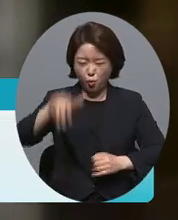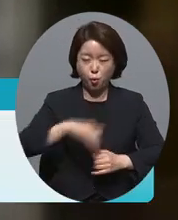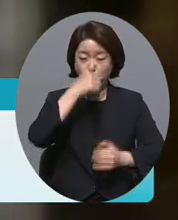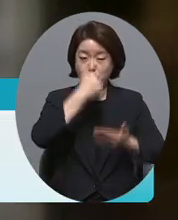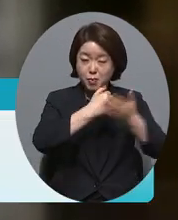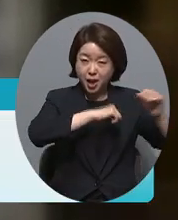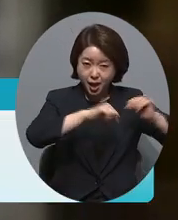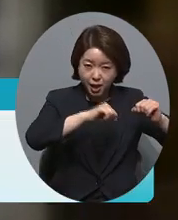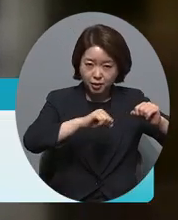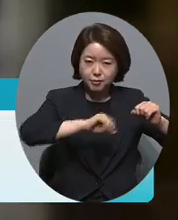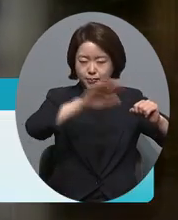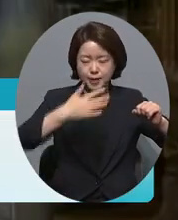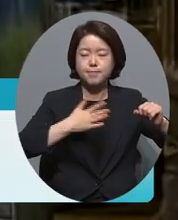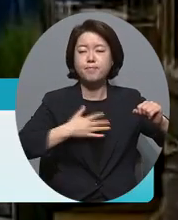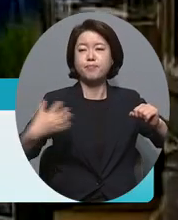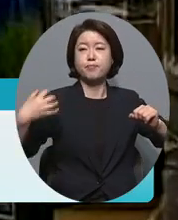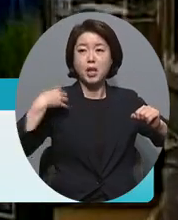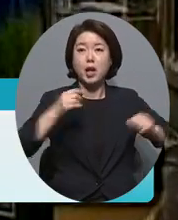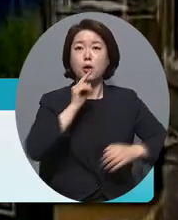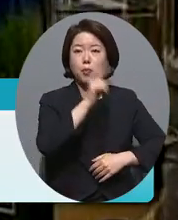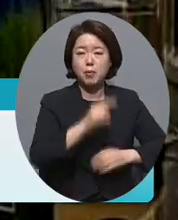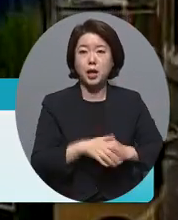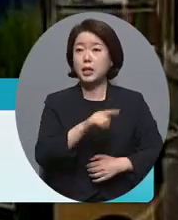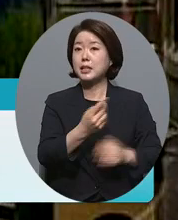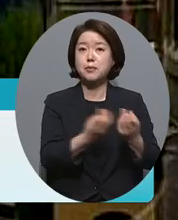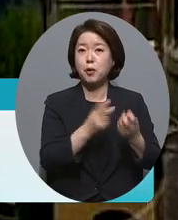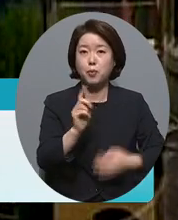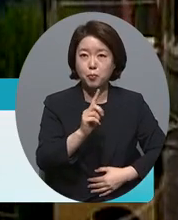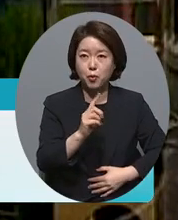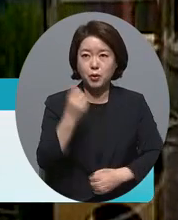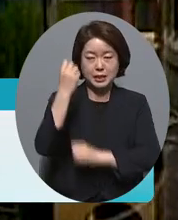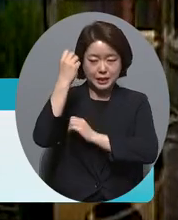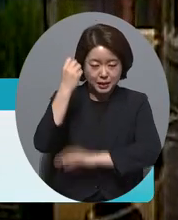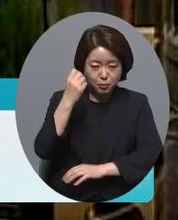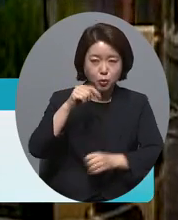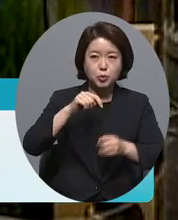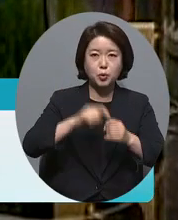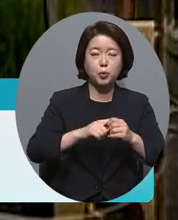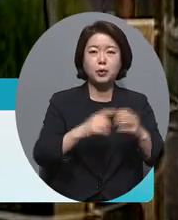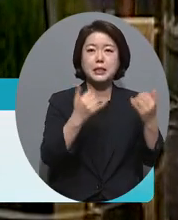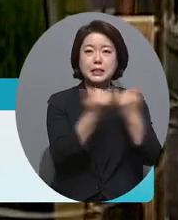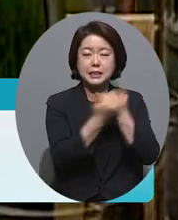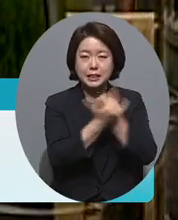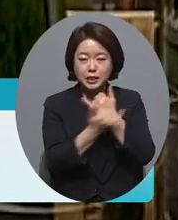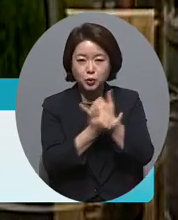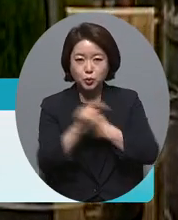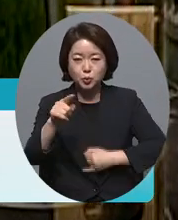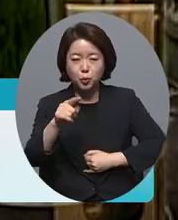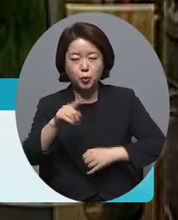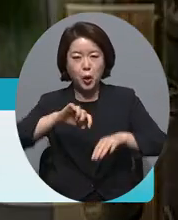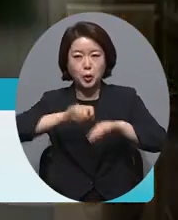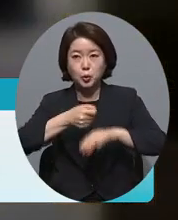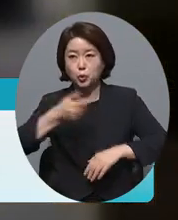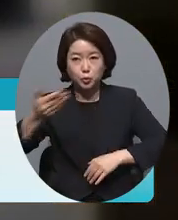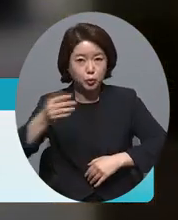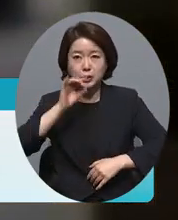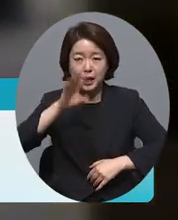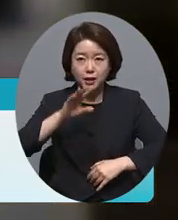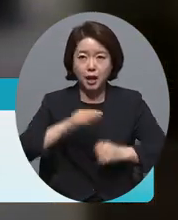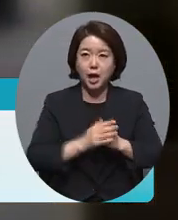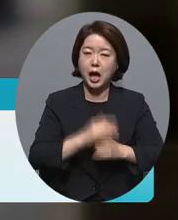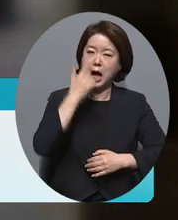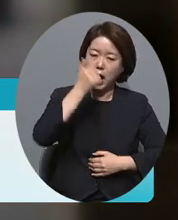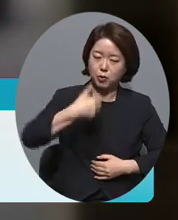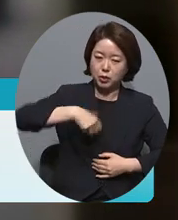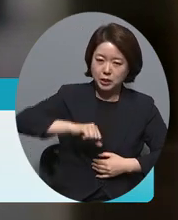범행을 본인이 다 했다라고 주장하고 계십니다이 방법은 기본적으로 친족상도에 있어서 아버지와 자식간에 재단 범죄를